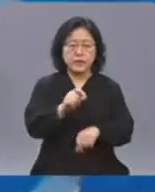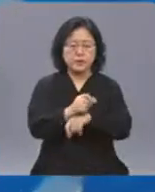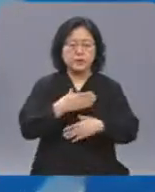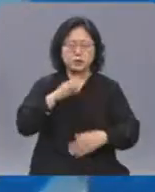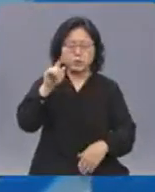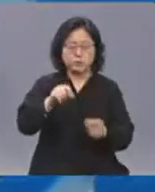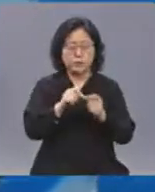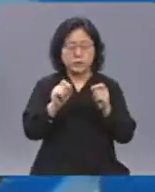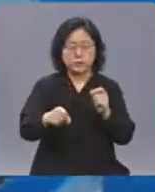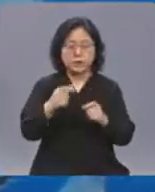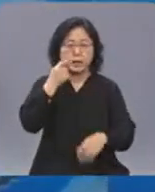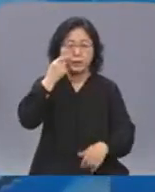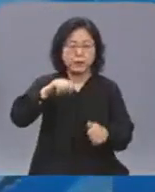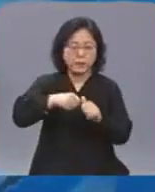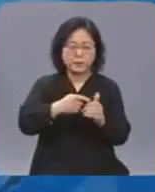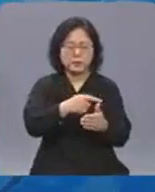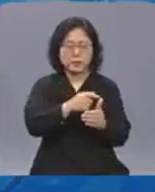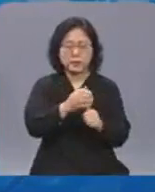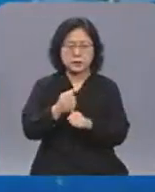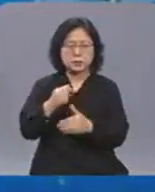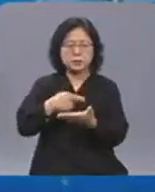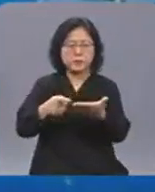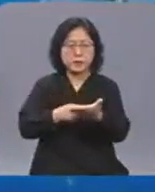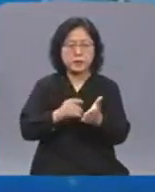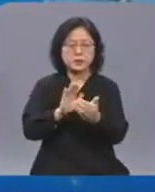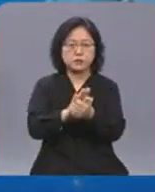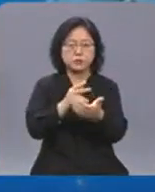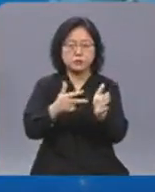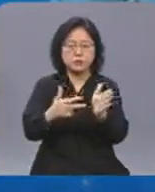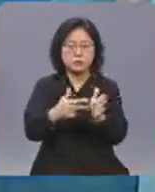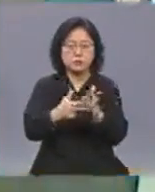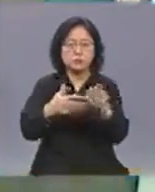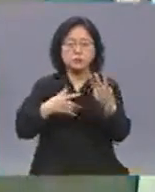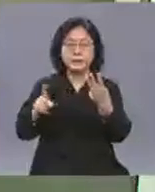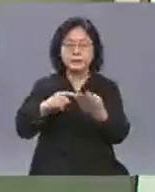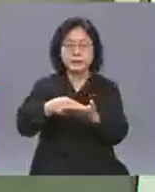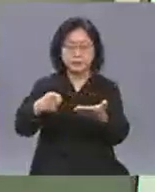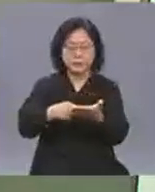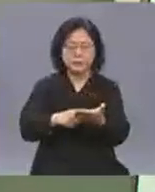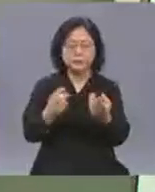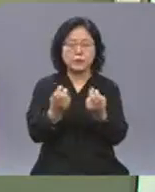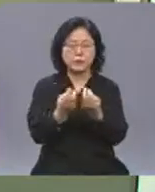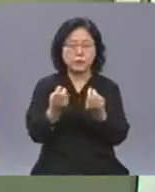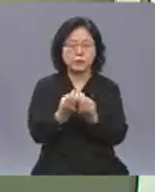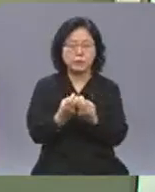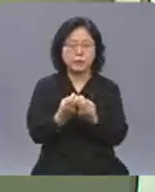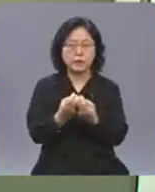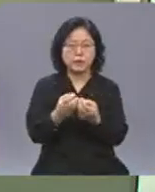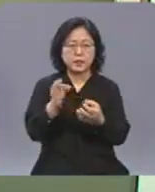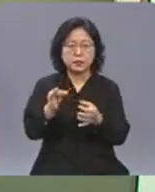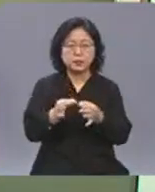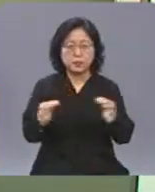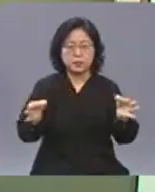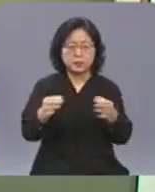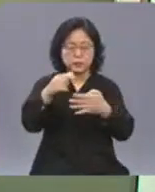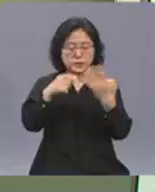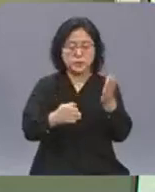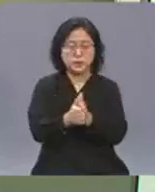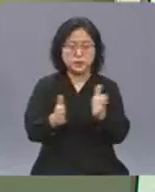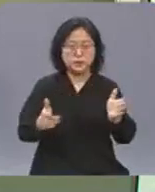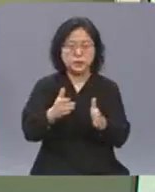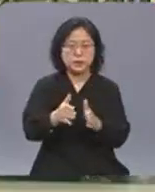행정안전부사나 일제의 강제동항 피해자 지원재단이 제3자 변제 방식의 피해배상금 지급 절차를 시작한데